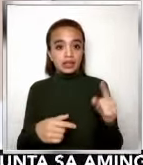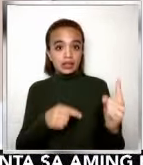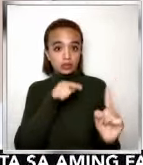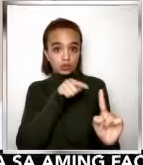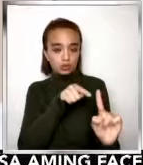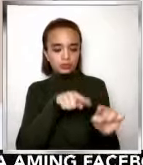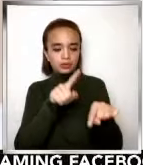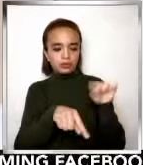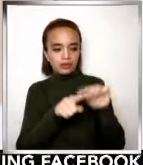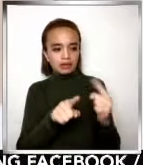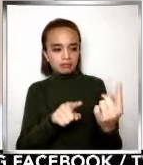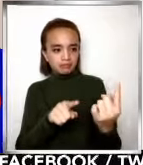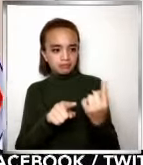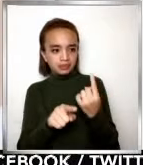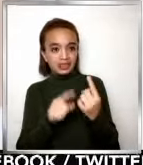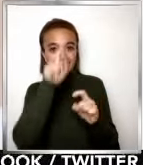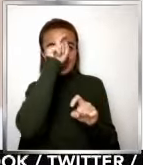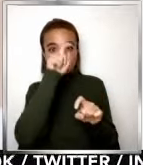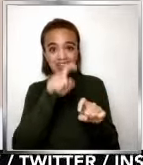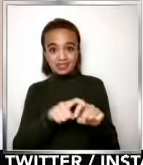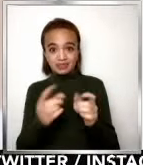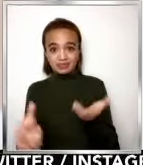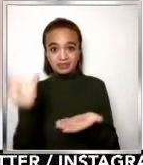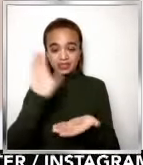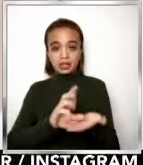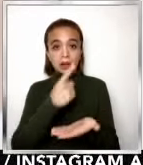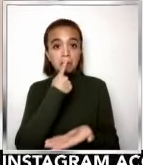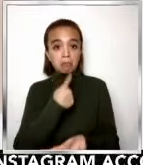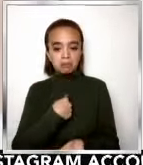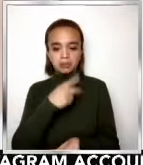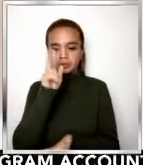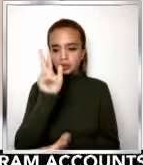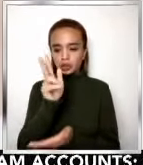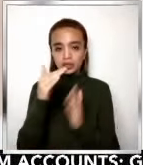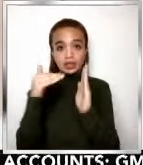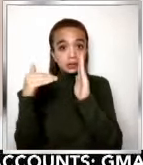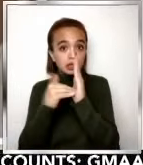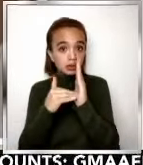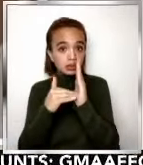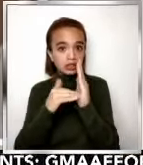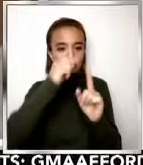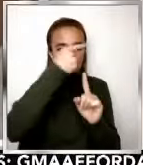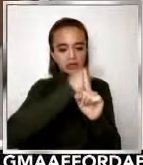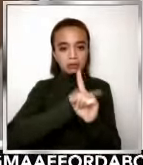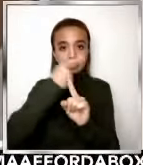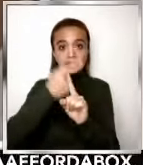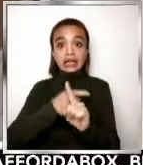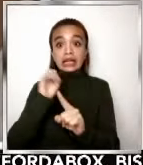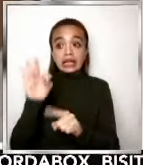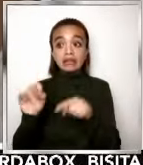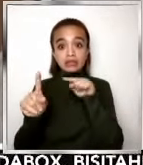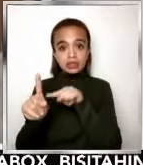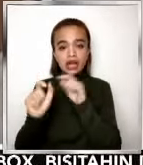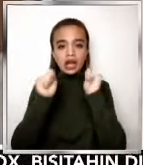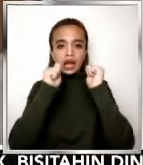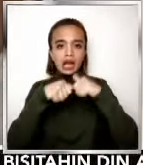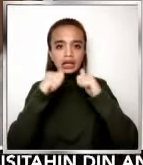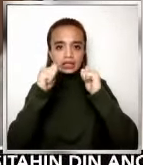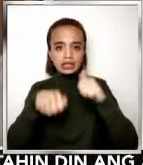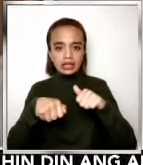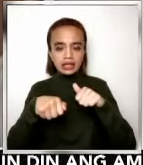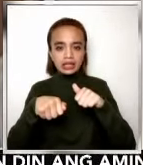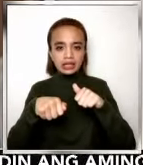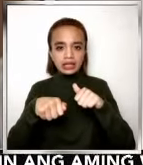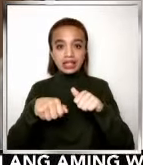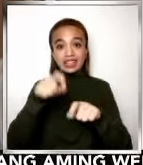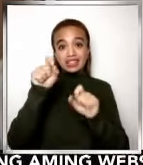investment. 30,000 pesos daw kada buwan ang kikitain niya kung papayag siyang isanla sa kanya ang kotse ng kaibigan